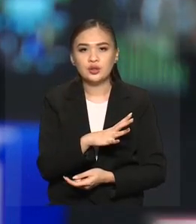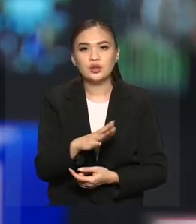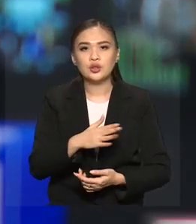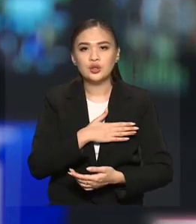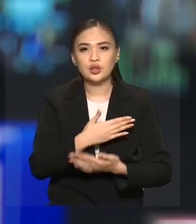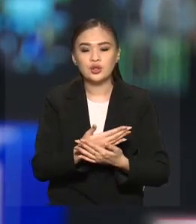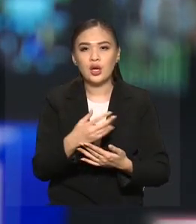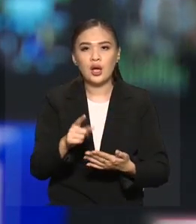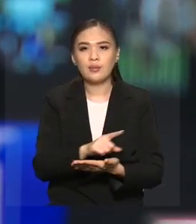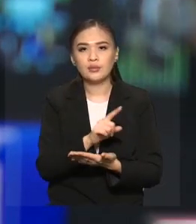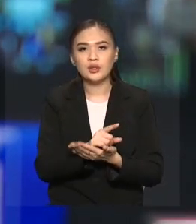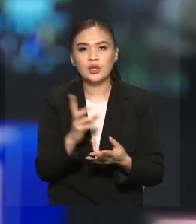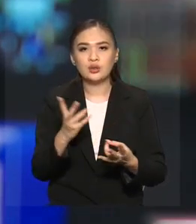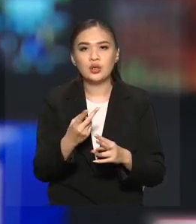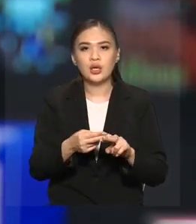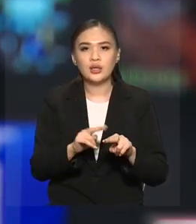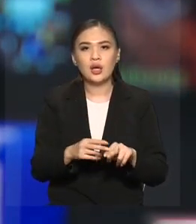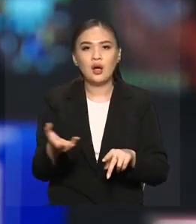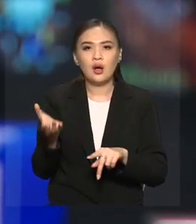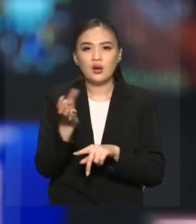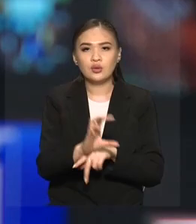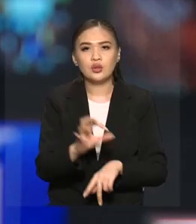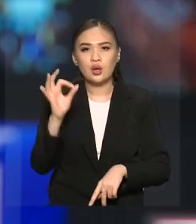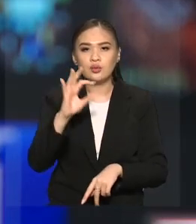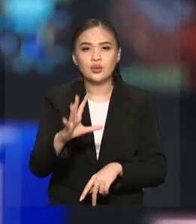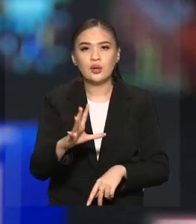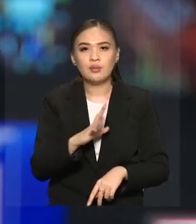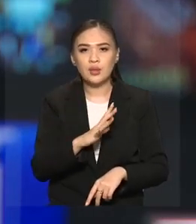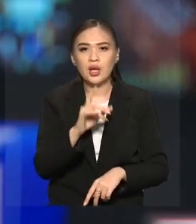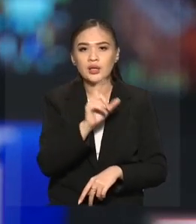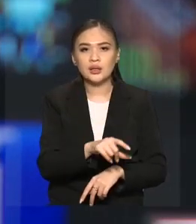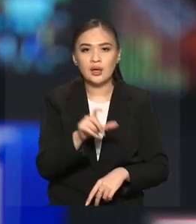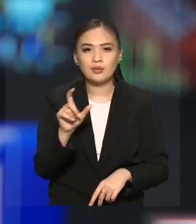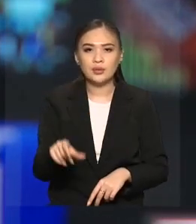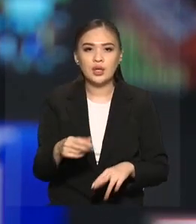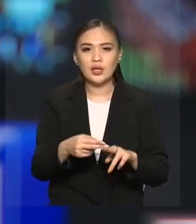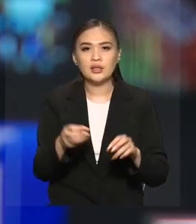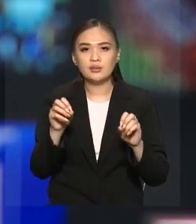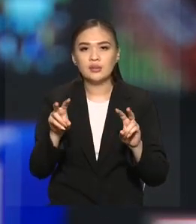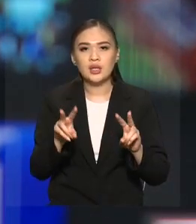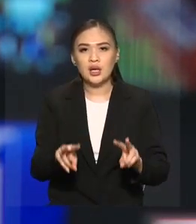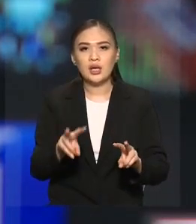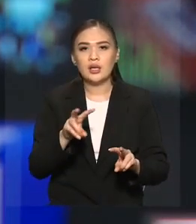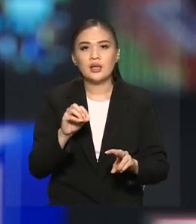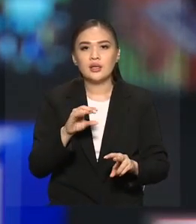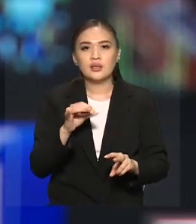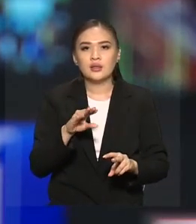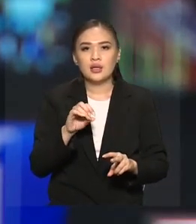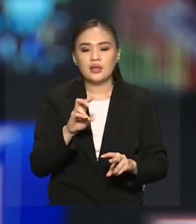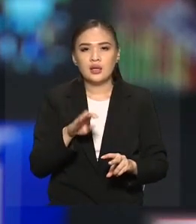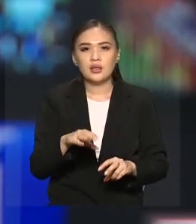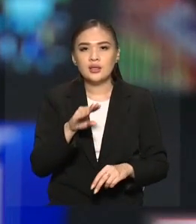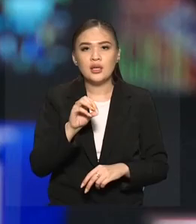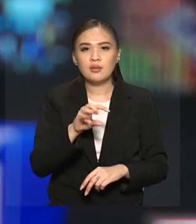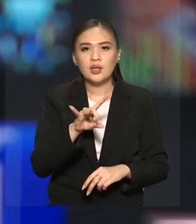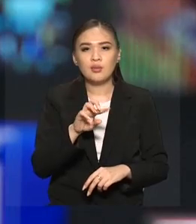жүректі болуы шарт. Міне өзіне артылған осындай ауыр жүкті абыроймен арқалап жүрген жандардың бірі арнайы жасақтың аға лейтенанты Нұрсұлтан Темір